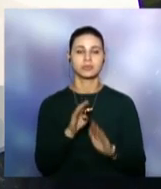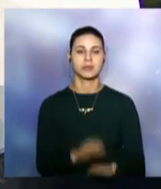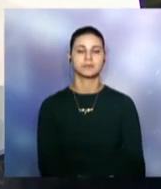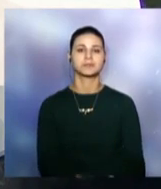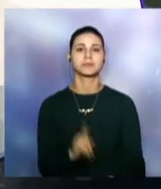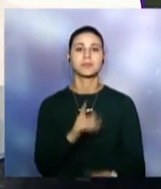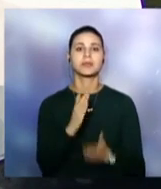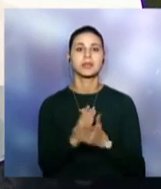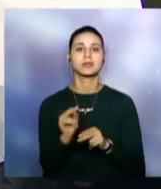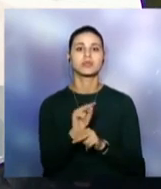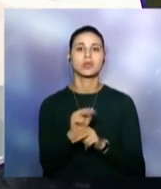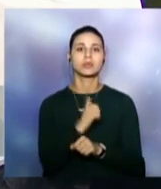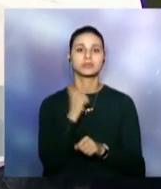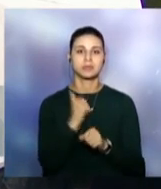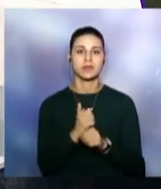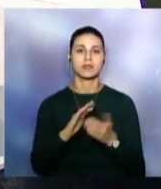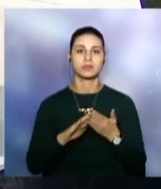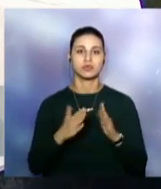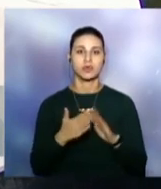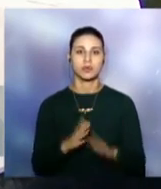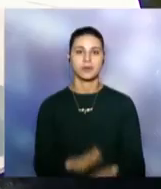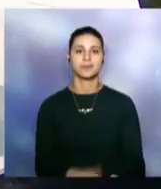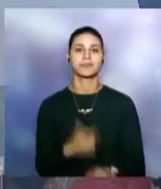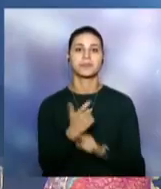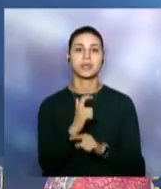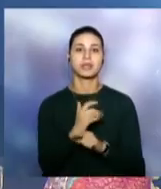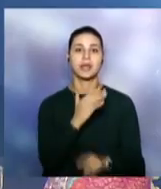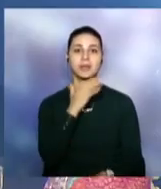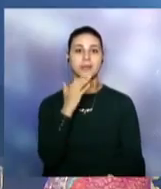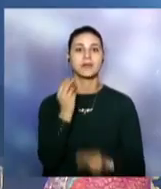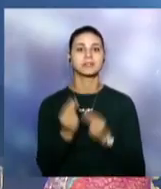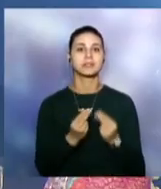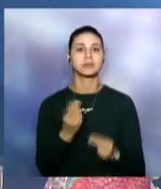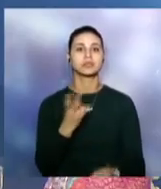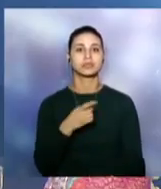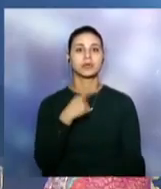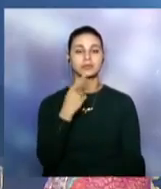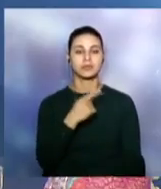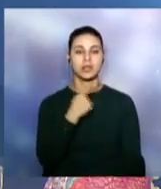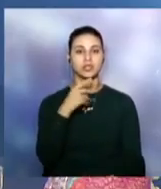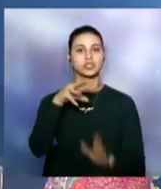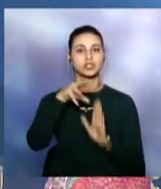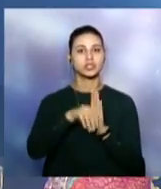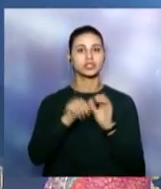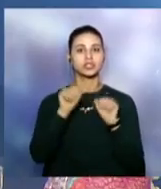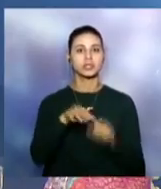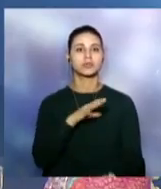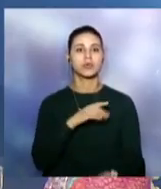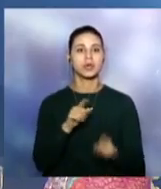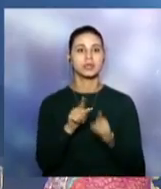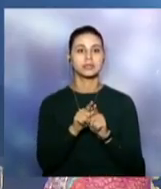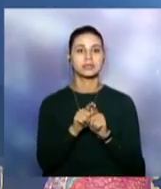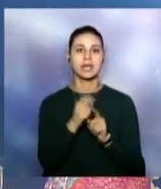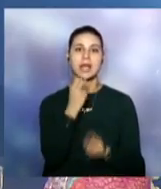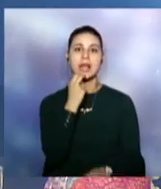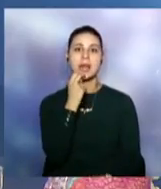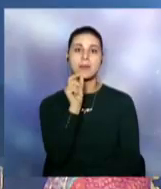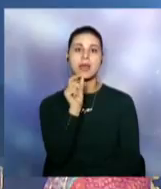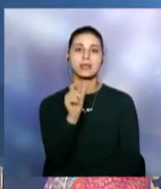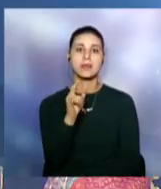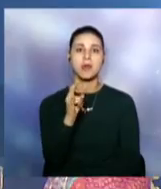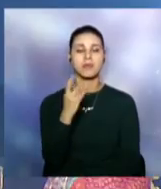არის მკურნალობის მთავარი პირობა. მათ შორის ძალიან ბევრ სათამაშოს უნდა ვაღიაროთ, შიგნით შეიძლება ქონდეს ასეთი პატარა ელემენტი და